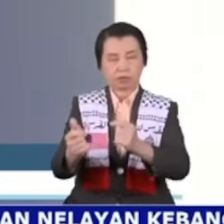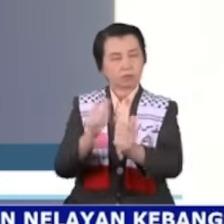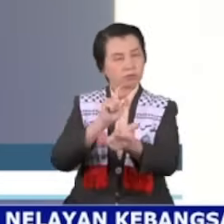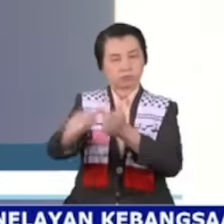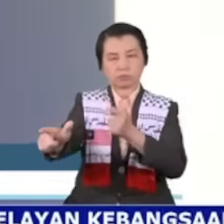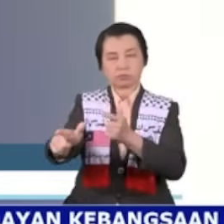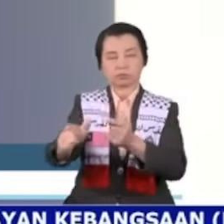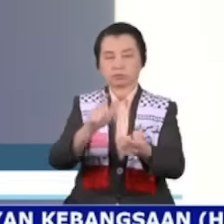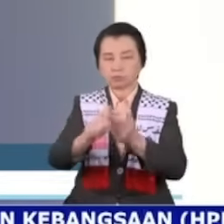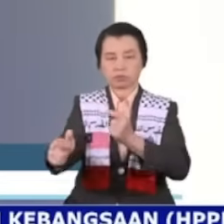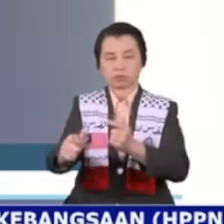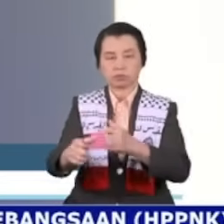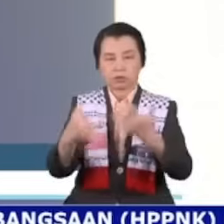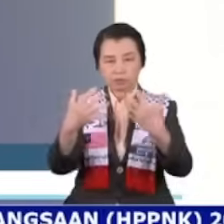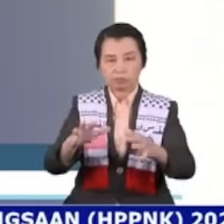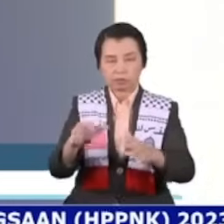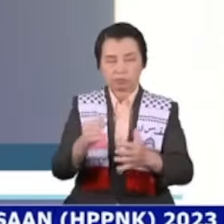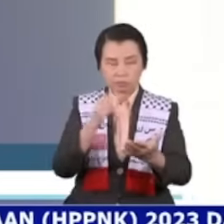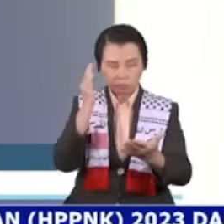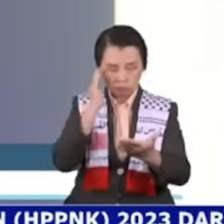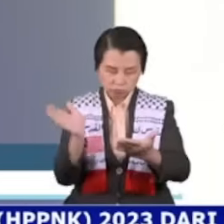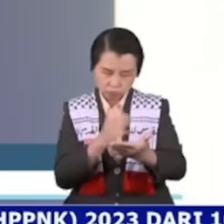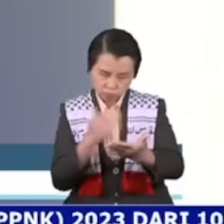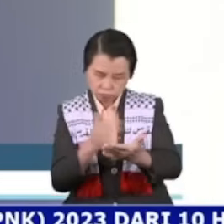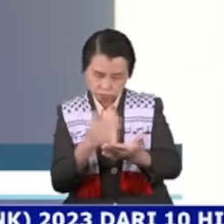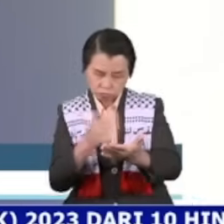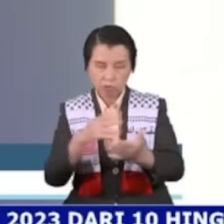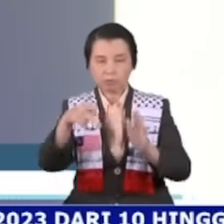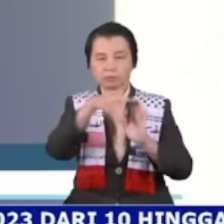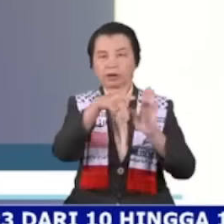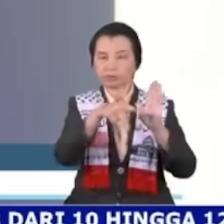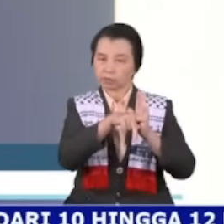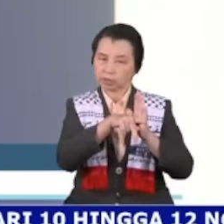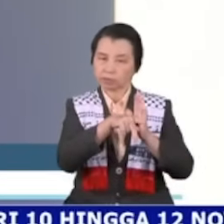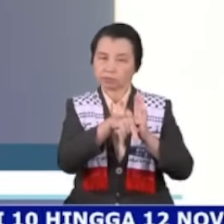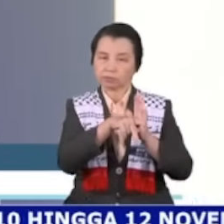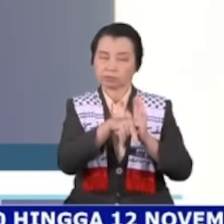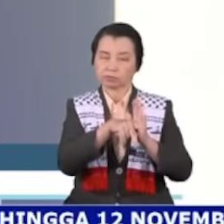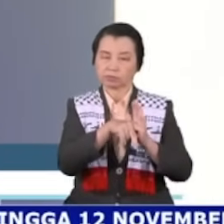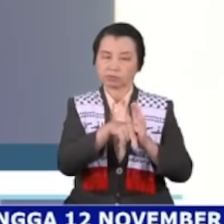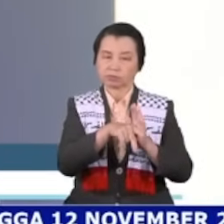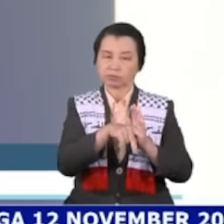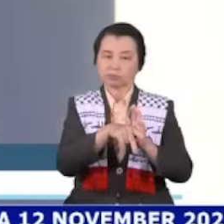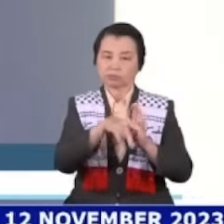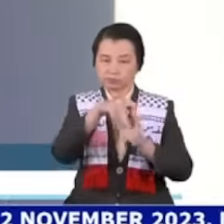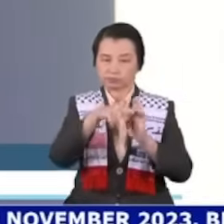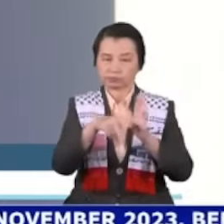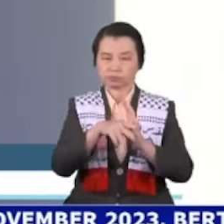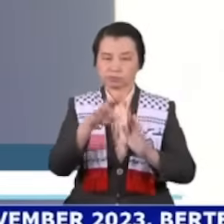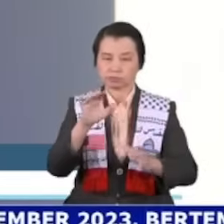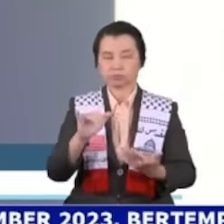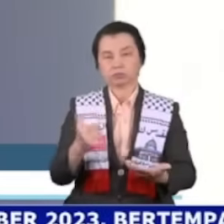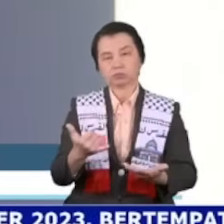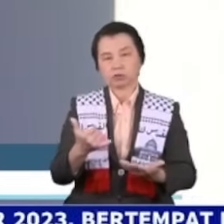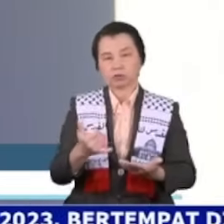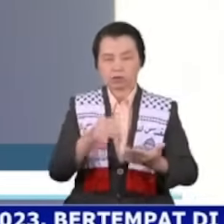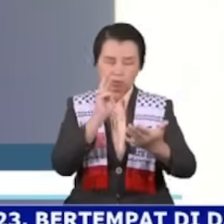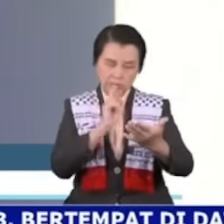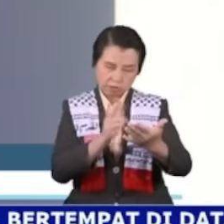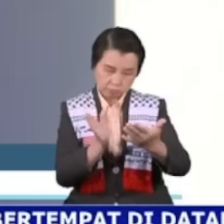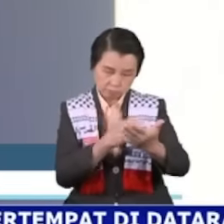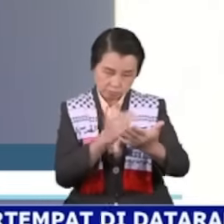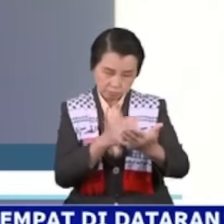meluluskan setelah mengambil kira Semua peraturan yang deliti